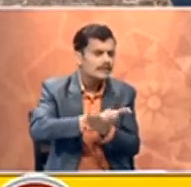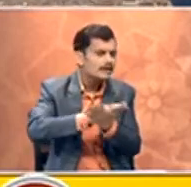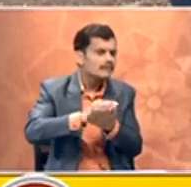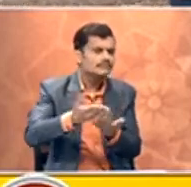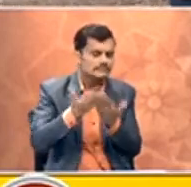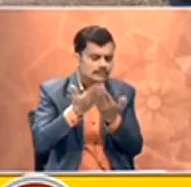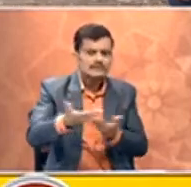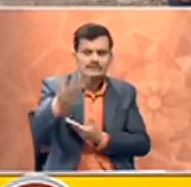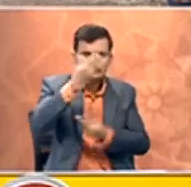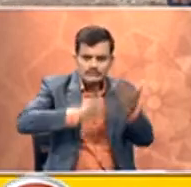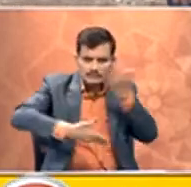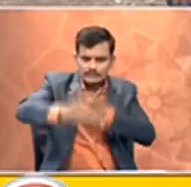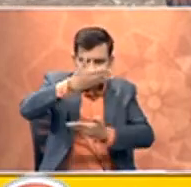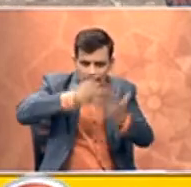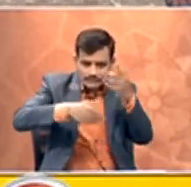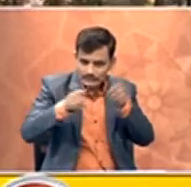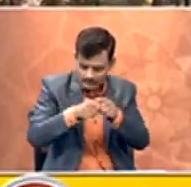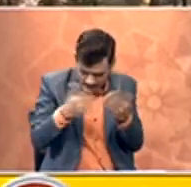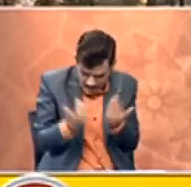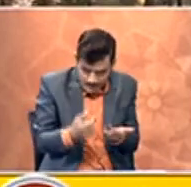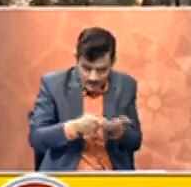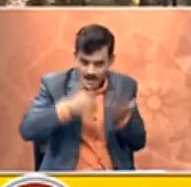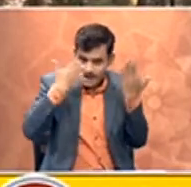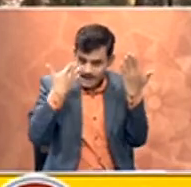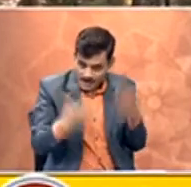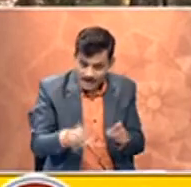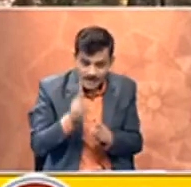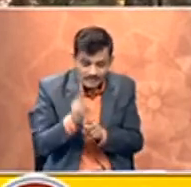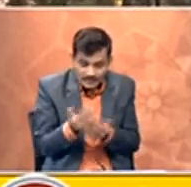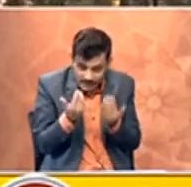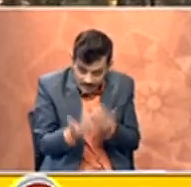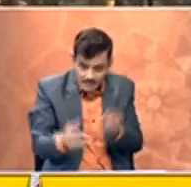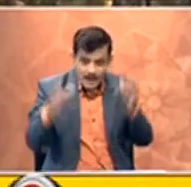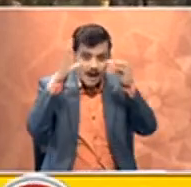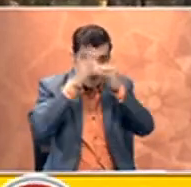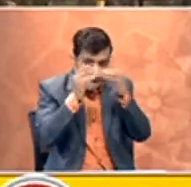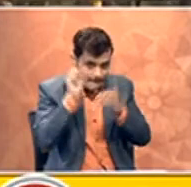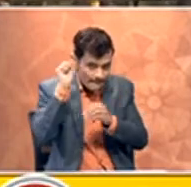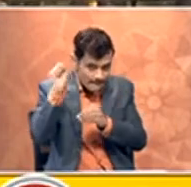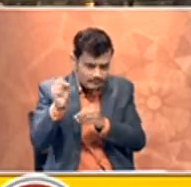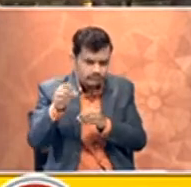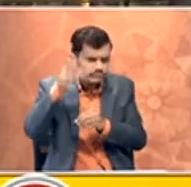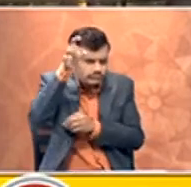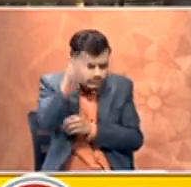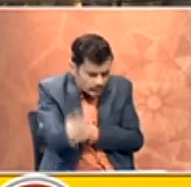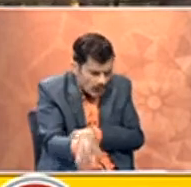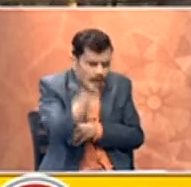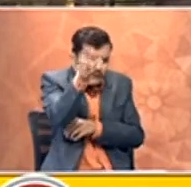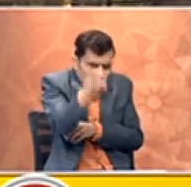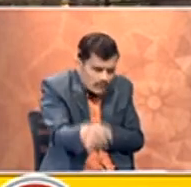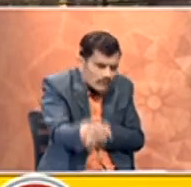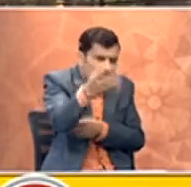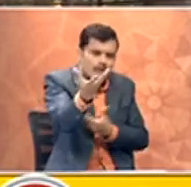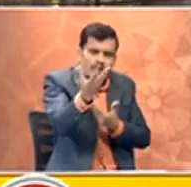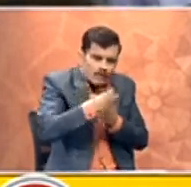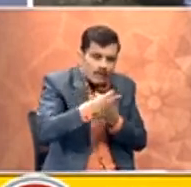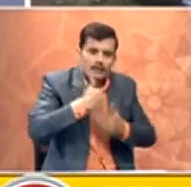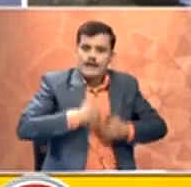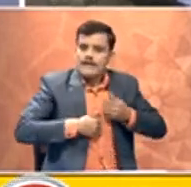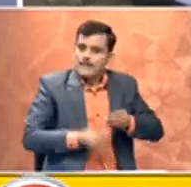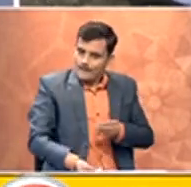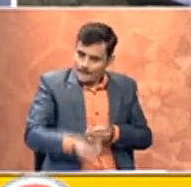हैं, लेकिन बेंगलुरु के इतिहास खंगालने का उनका शौक अब भी बरकरार है।